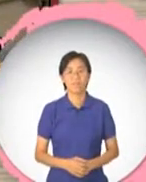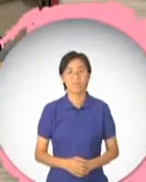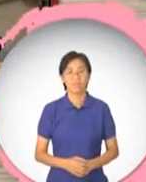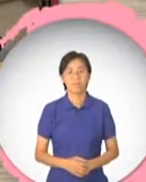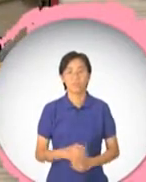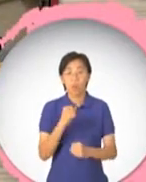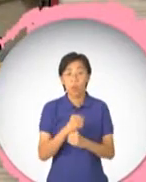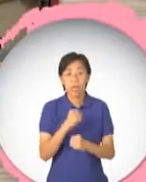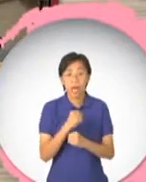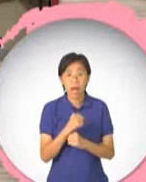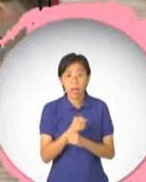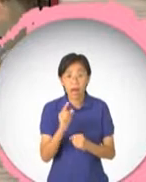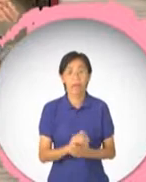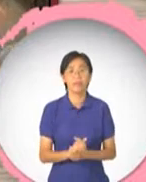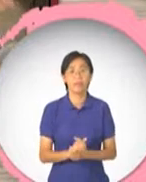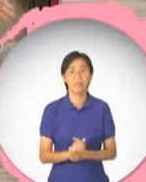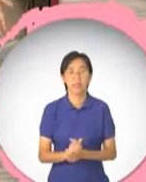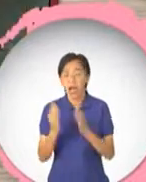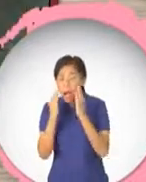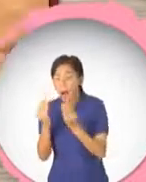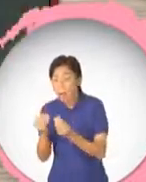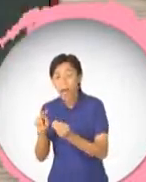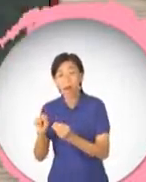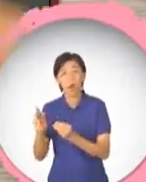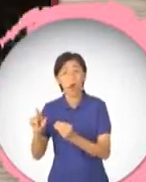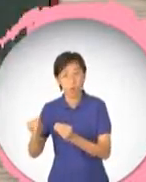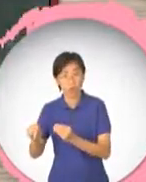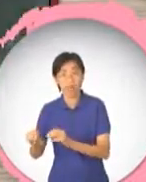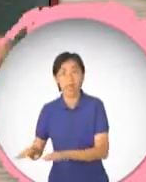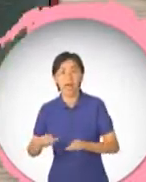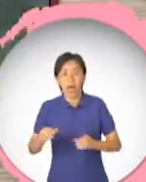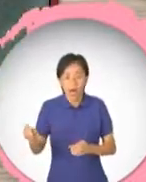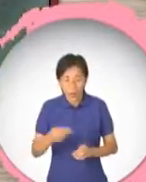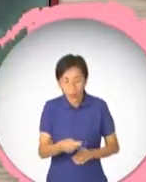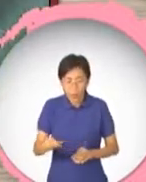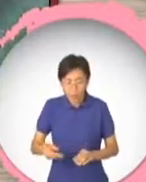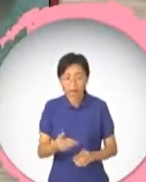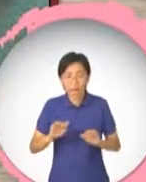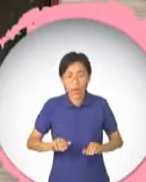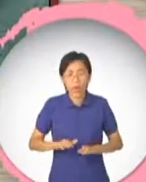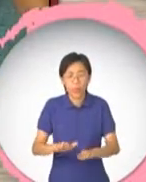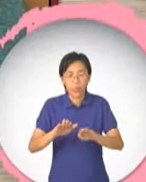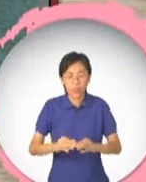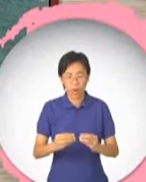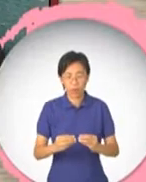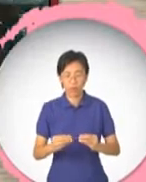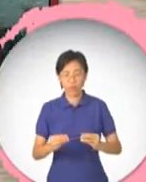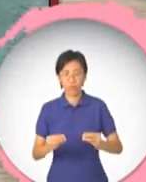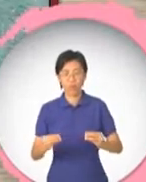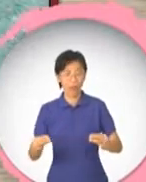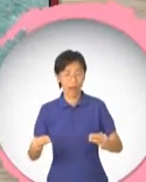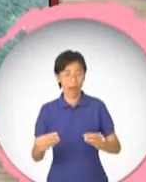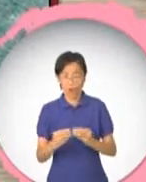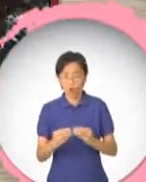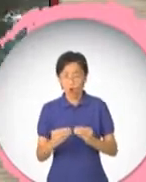คือจะต้องใช้นวลช่วยด้วยนะคะนะคะคลึงจากตรงกลางค่ะไปริมค่ะจนเป็นเส้นยาวนะคะความยาวประมาณสั